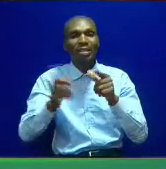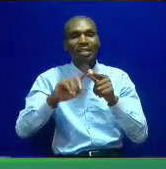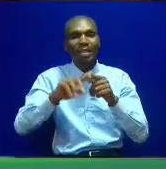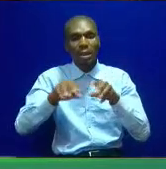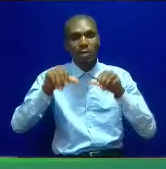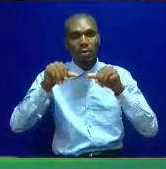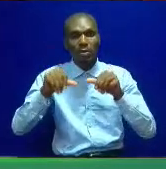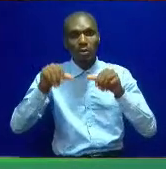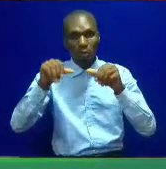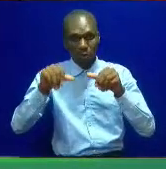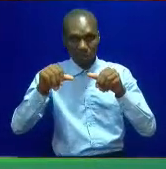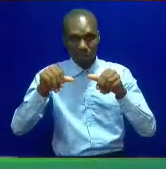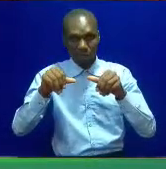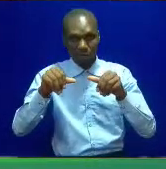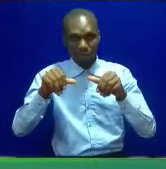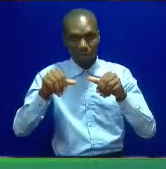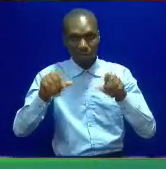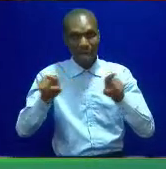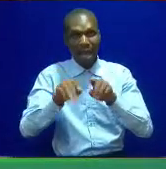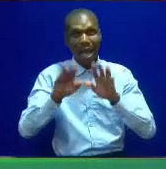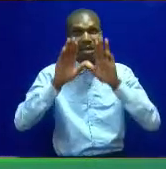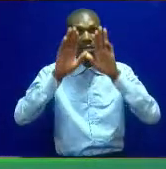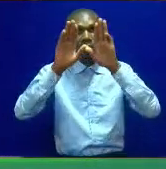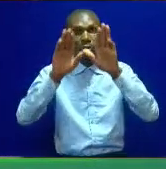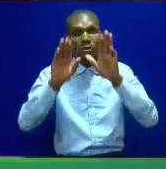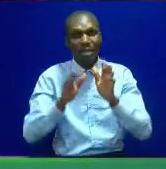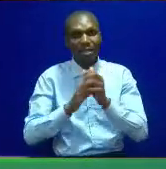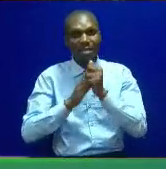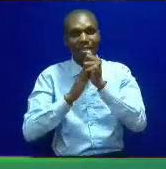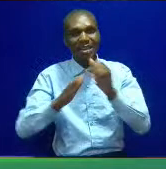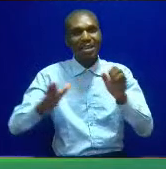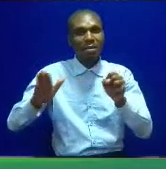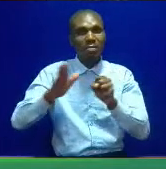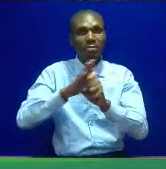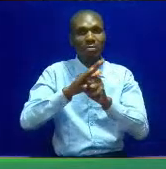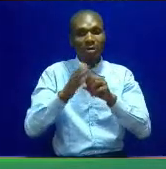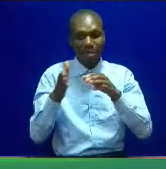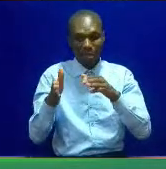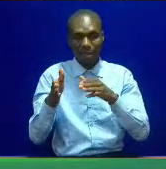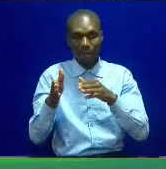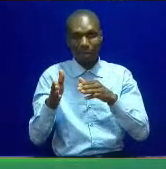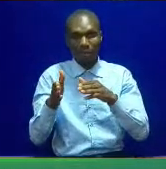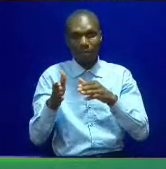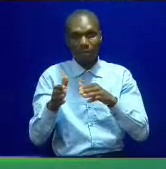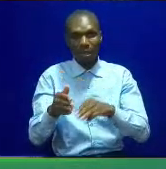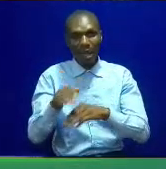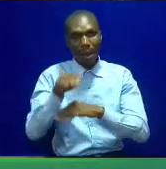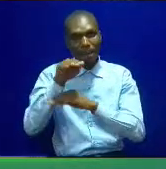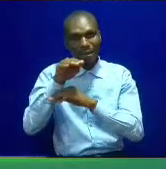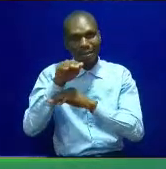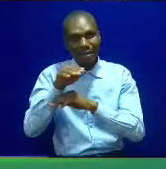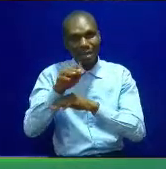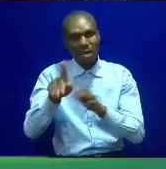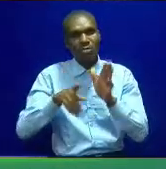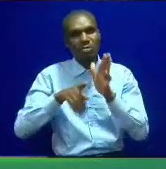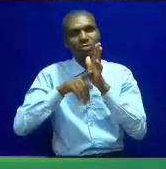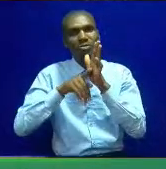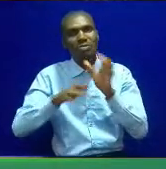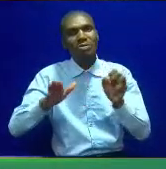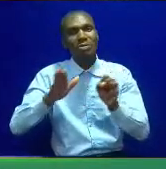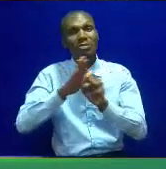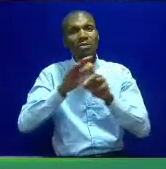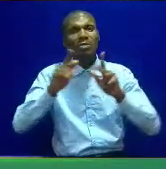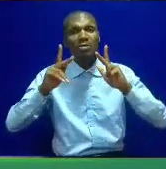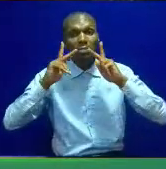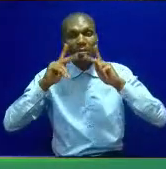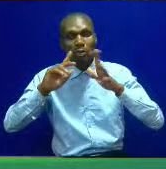nyare kogenderera mono asabarai baito kabisa bansa ongo basabanga tigomorembobe ase